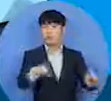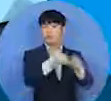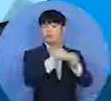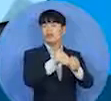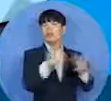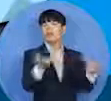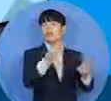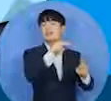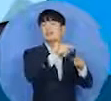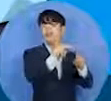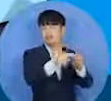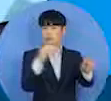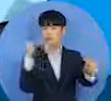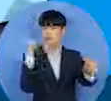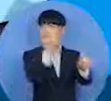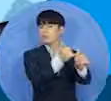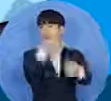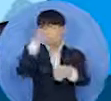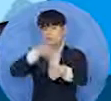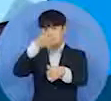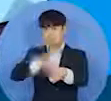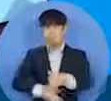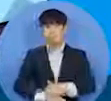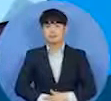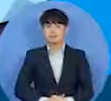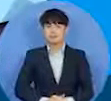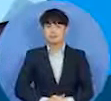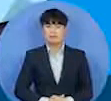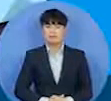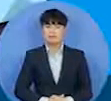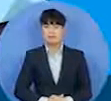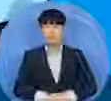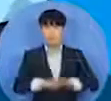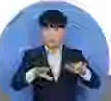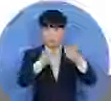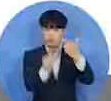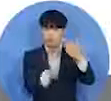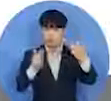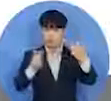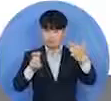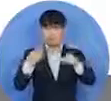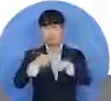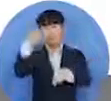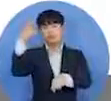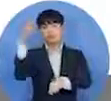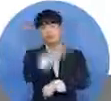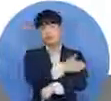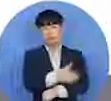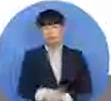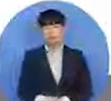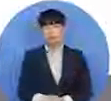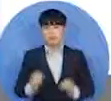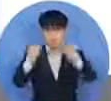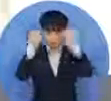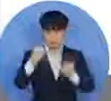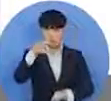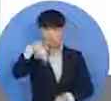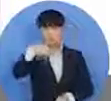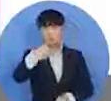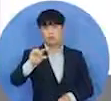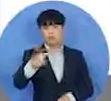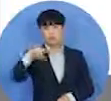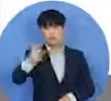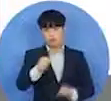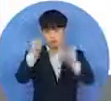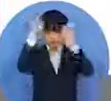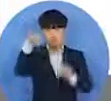내용은 천안시 일자리 종합지원센터 채용지원담당자에게 문의 바랍니다. 오는 6월 20일 오후 2시부터